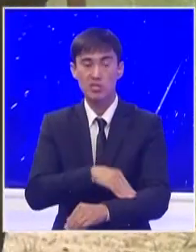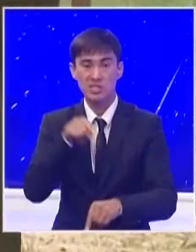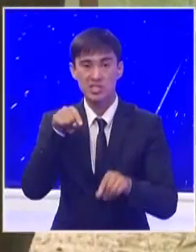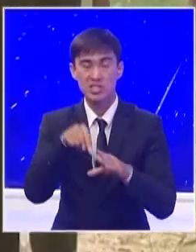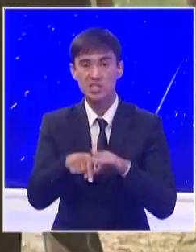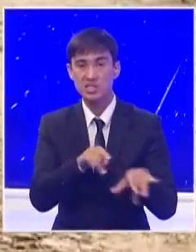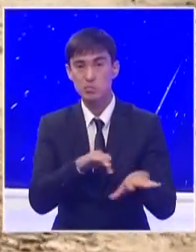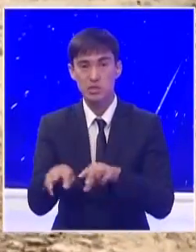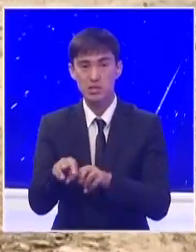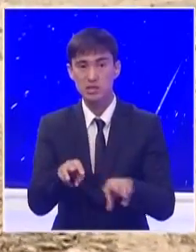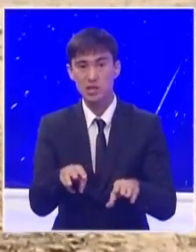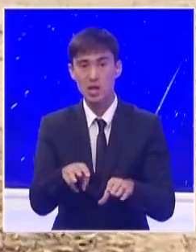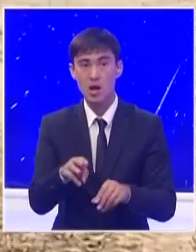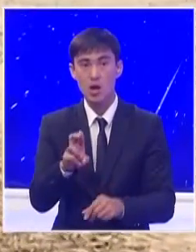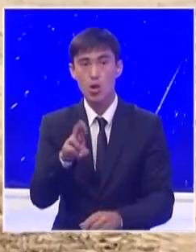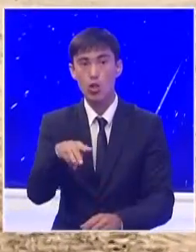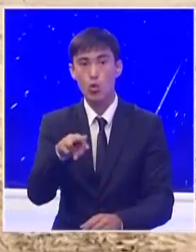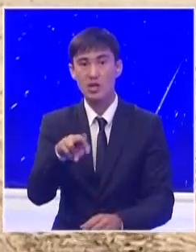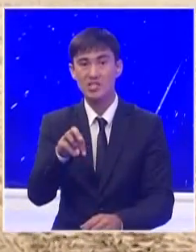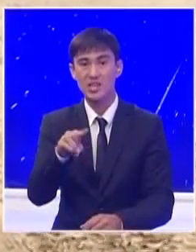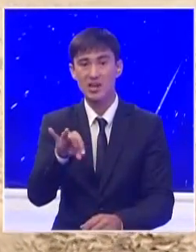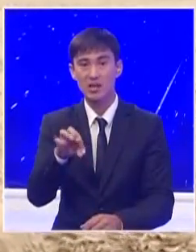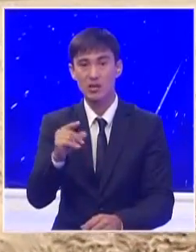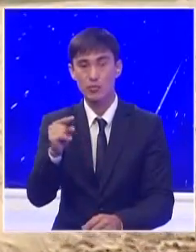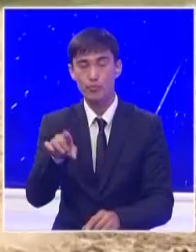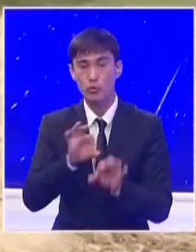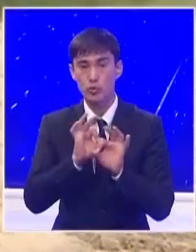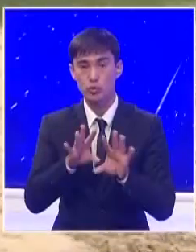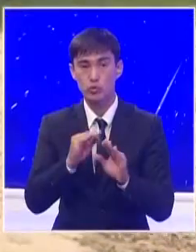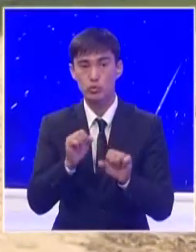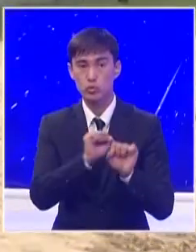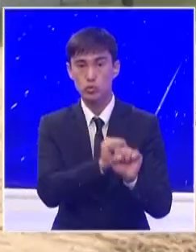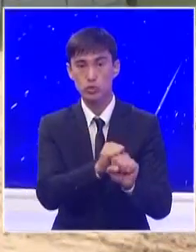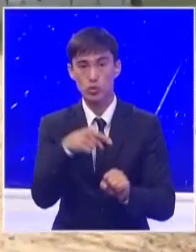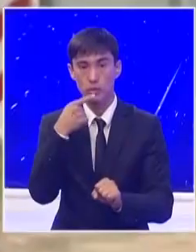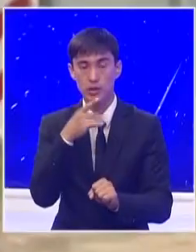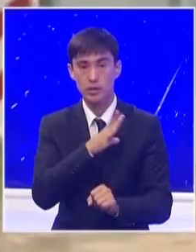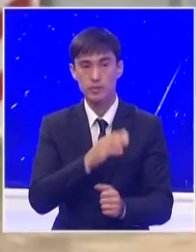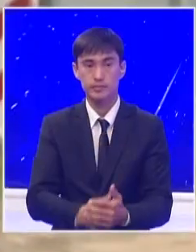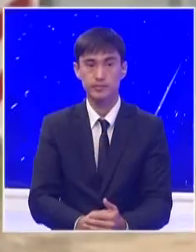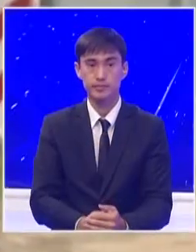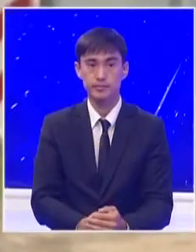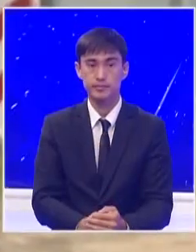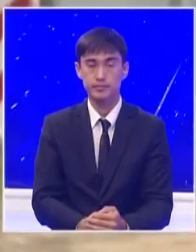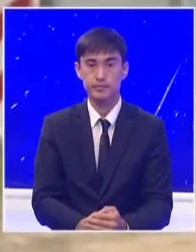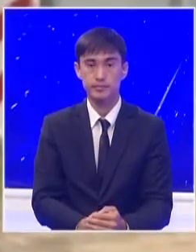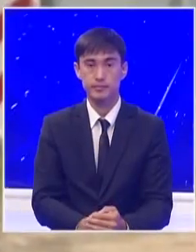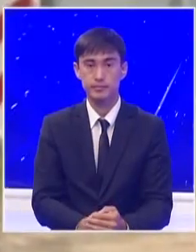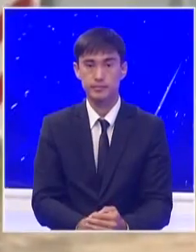министрі қабырғаны бізді Лукашенконың қараңғы диктатурасынан бөлетін тосқауыл деп атады. Лукашенко.